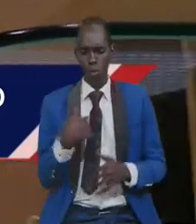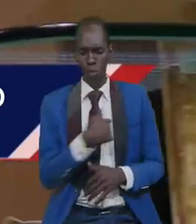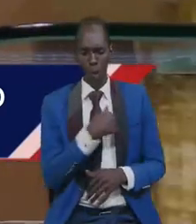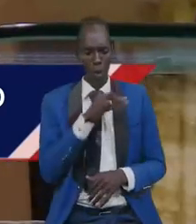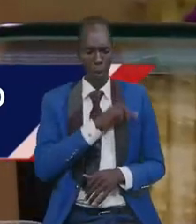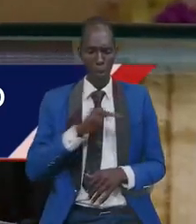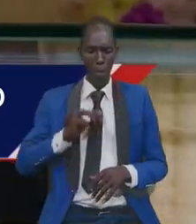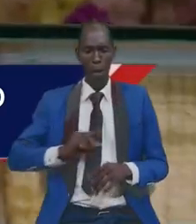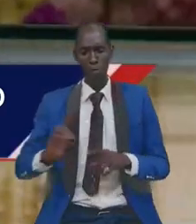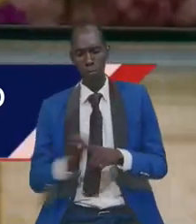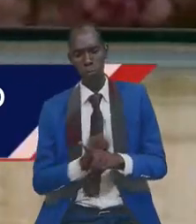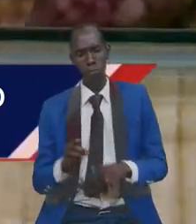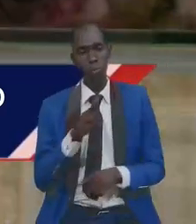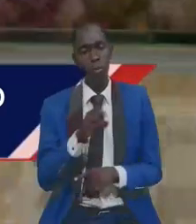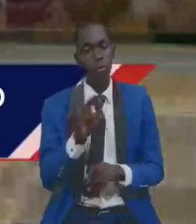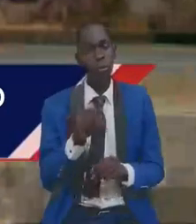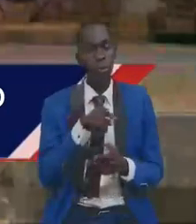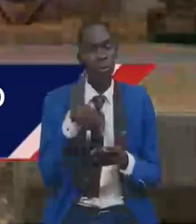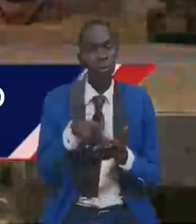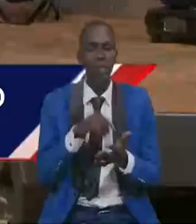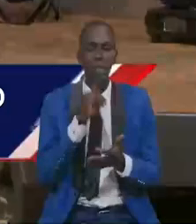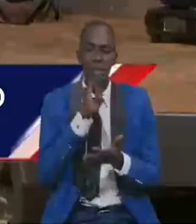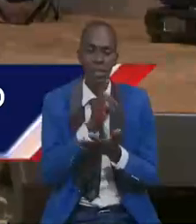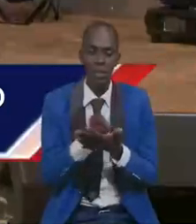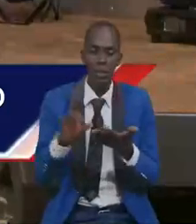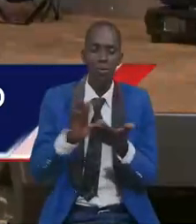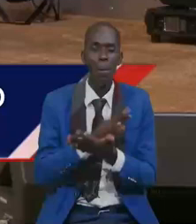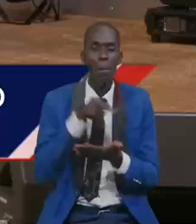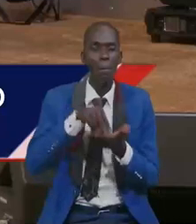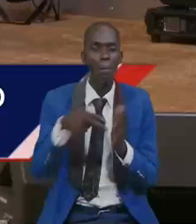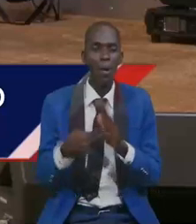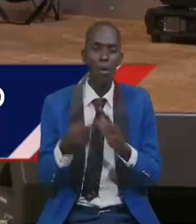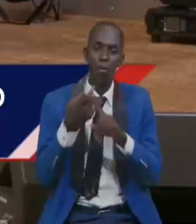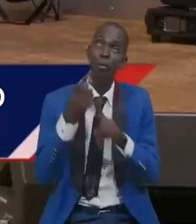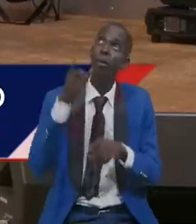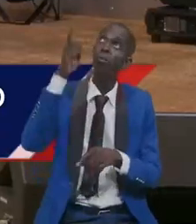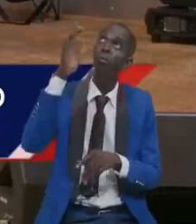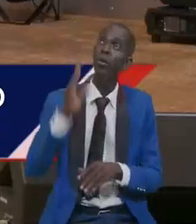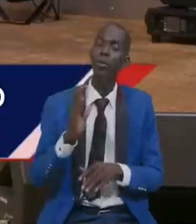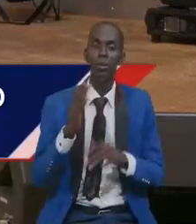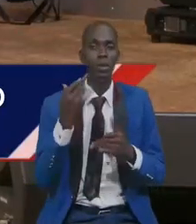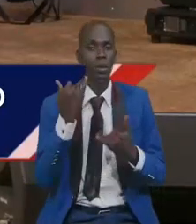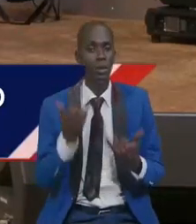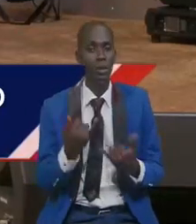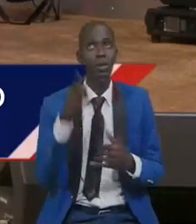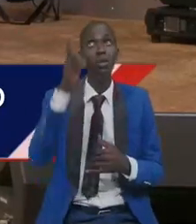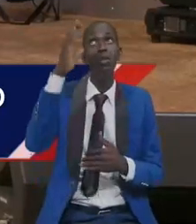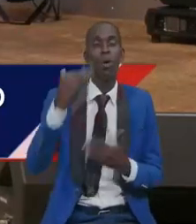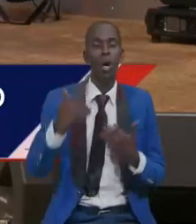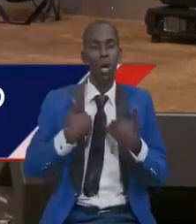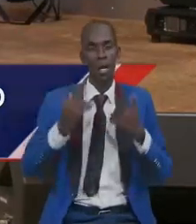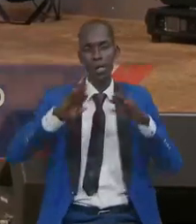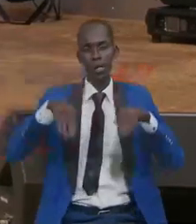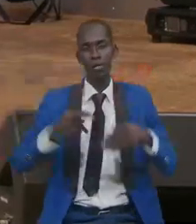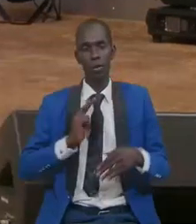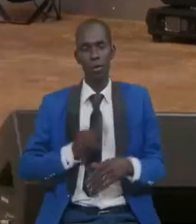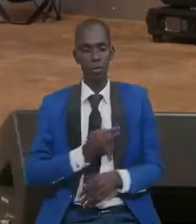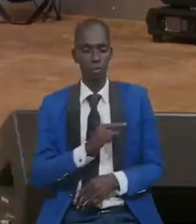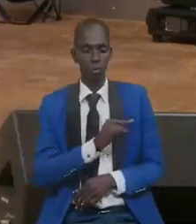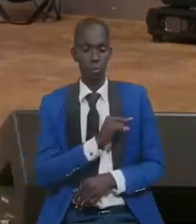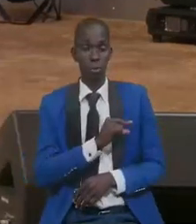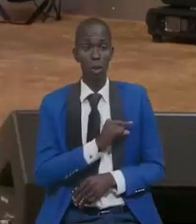Non, cela venait de Dieu et cela était divin. Dieu nous a donné la conscience. Et si nous n'écoutons pas